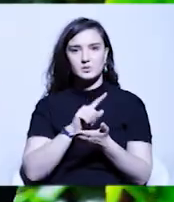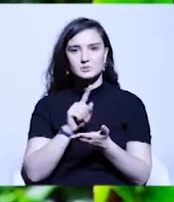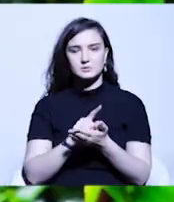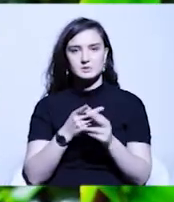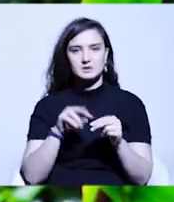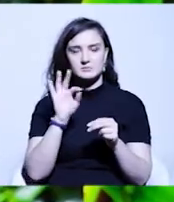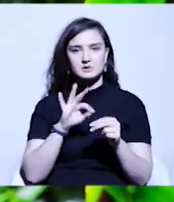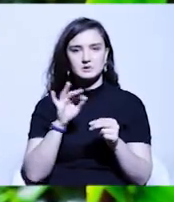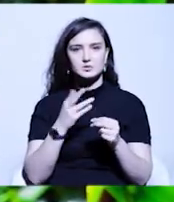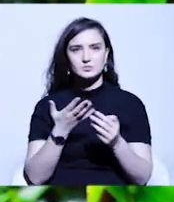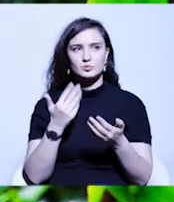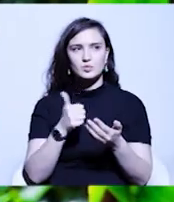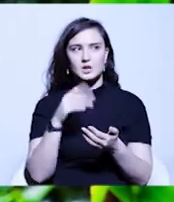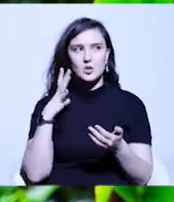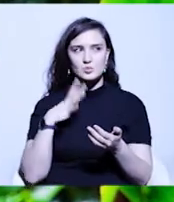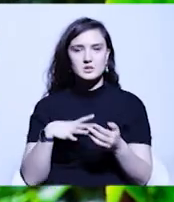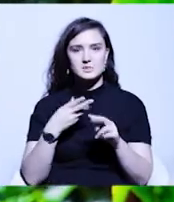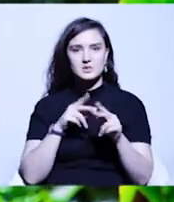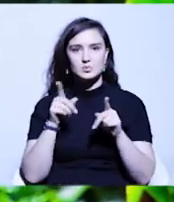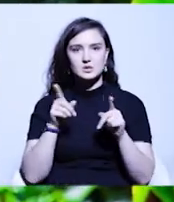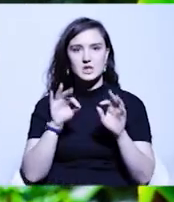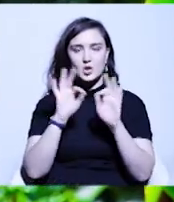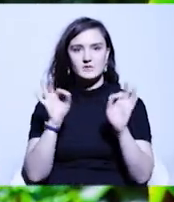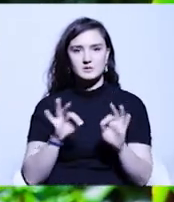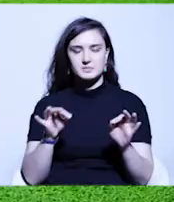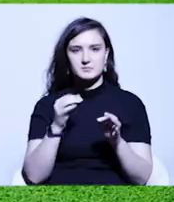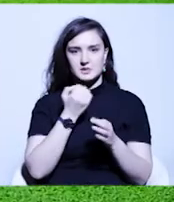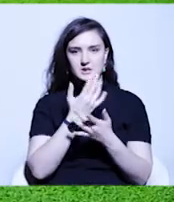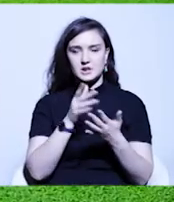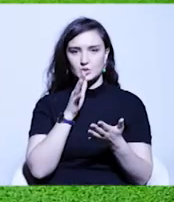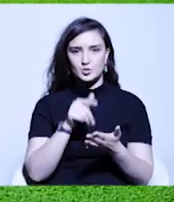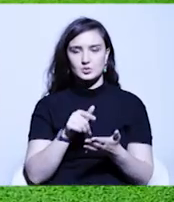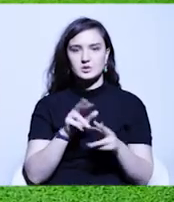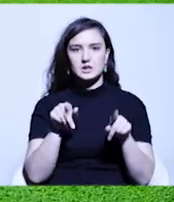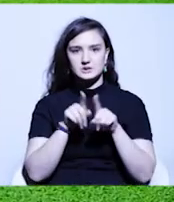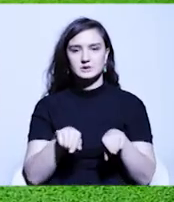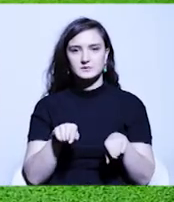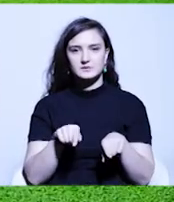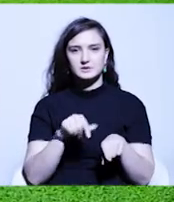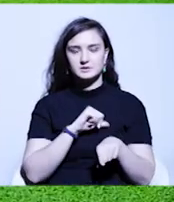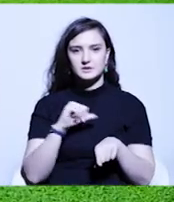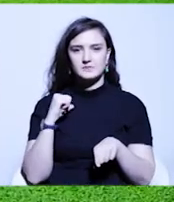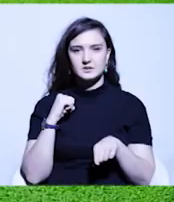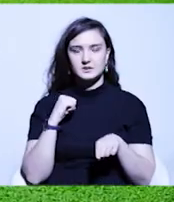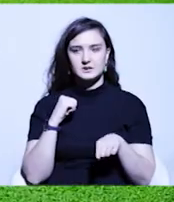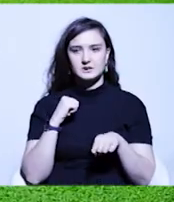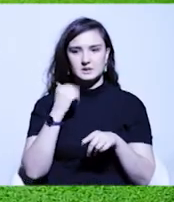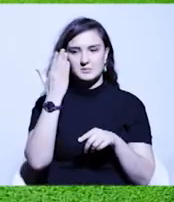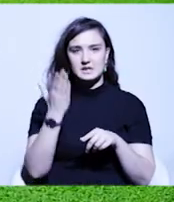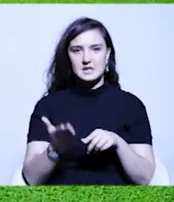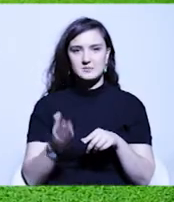აუცილებლად იმაზე, თუ რამდენად გაუძლებს ესა თუ ის ხელოვნების ნიმუში დროს. ასევე თავად